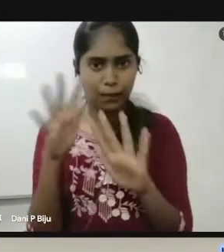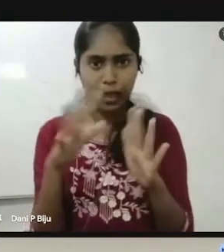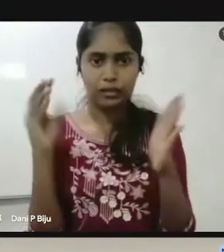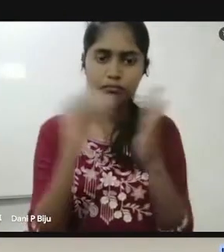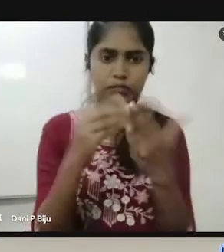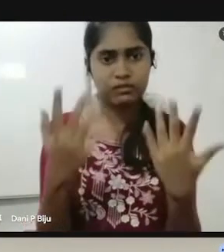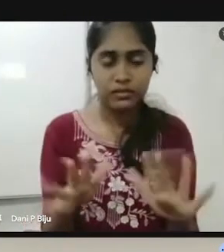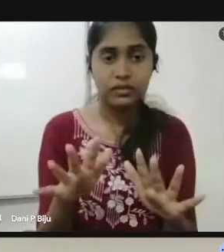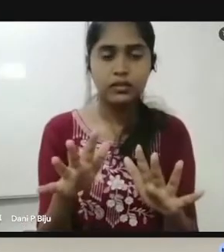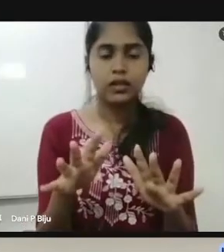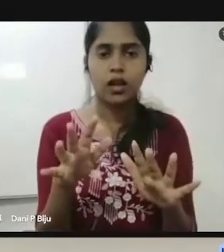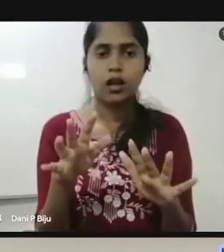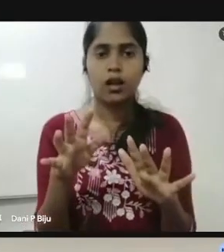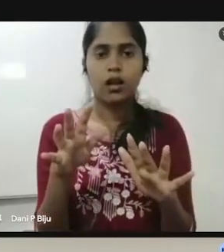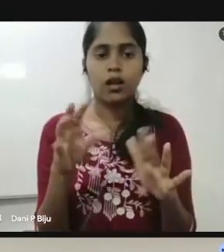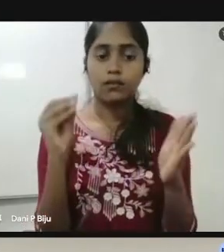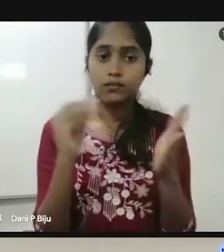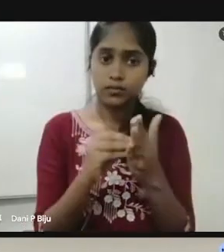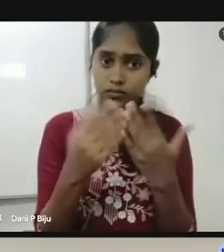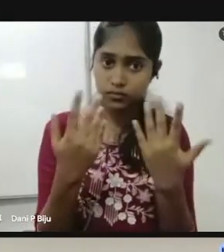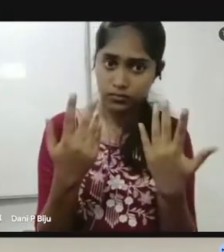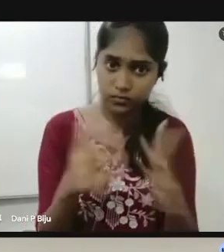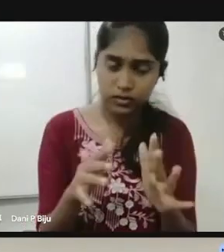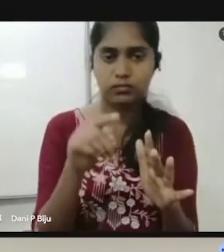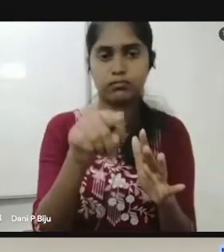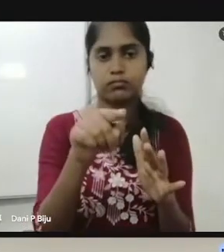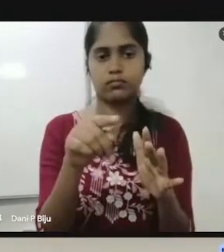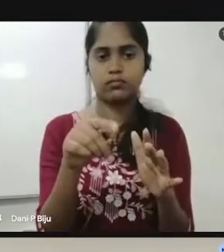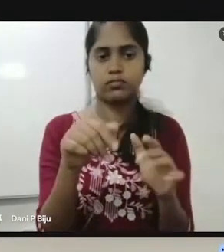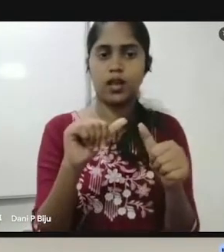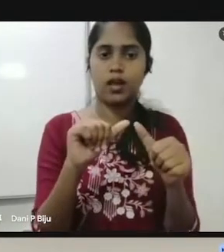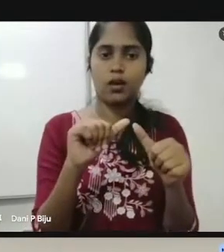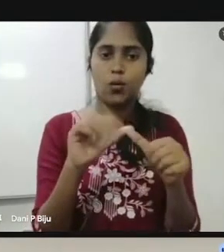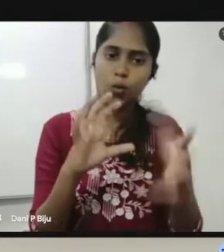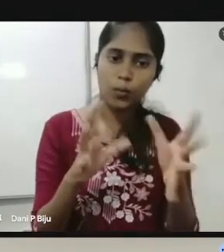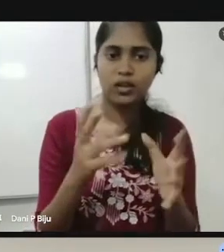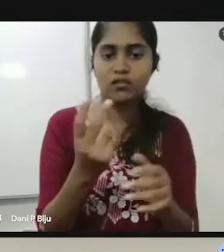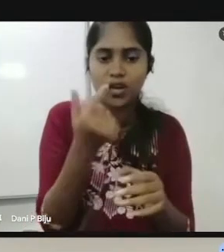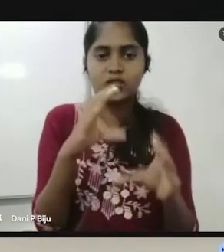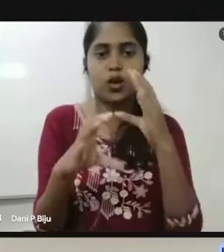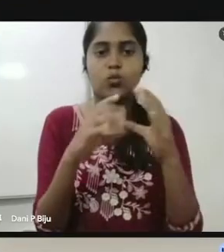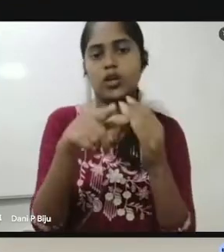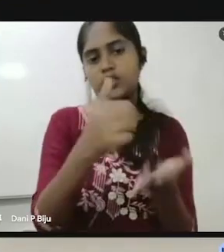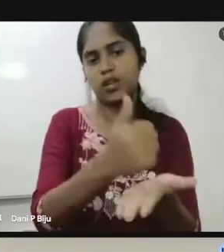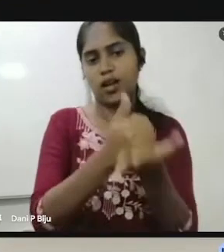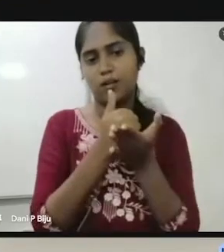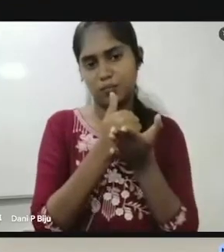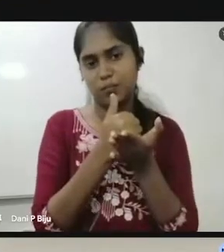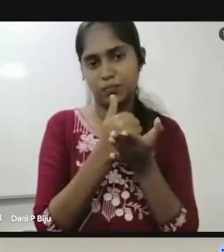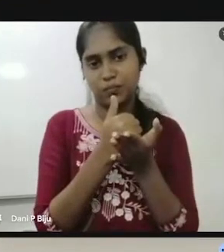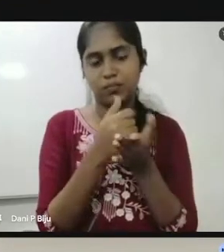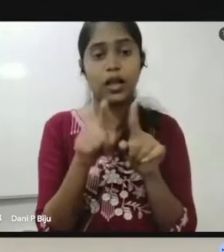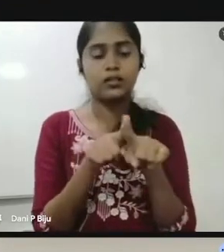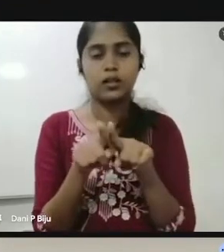പ്രീമെയ്ഡ് ആയിട്ടുണ്ടെന്നുണ്ടെങ്കിൽ അതിലേക്ക് സെലക്ട് ചെയ്യുമ്പോൾ അഗൈൻ നമുക്ക് കുറച്ചുകൂടെ ഫാസ്റ്റർ ആയിട്ട് കമ്മ്യൂണിക്കേറ്റ് ചെയ്യാൻ പറ്റും. അതേപോലെ ഇപ്പൊ ഒരു ചിഹ്നം